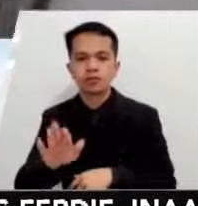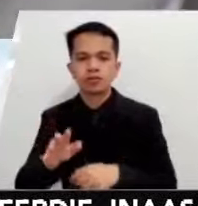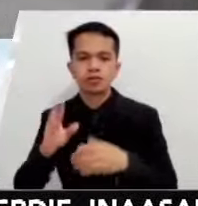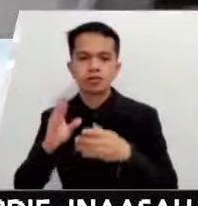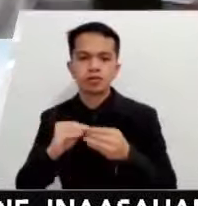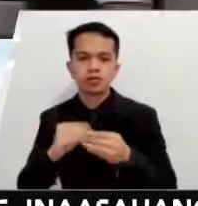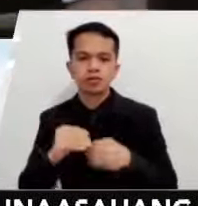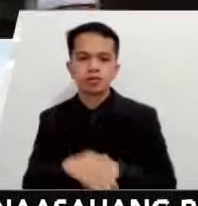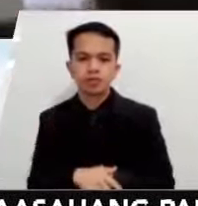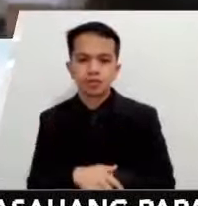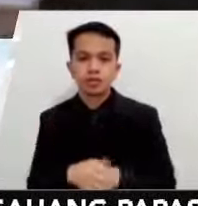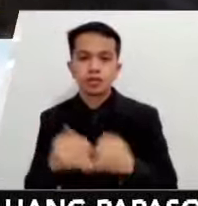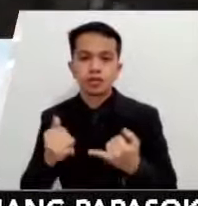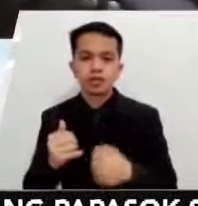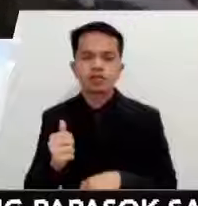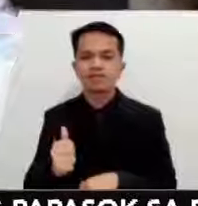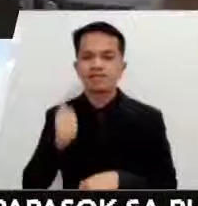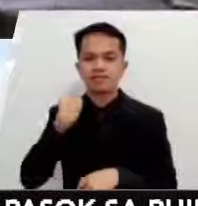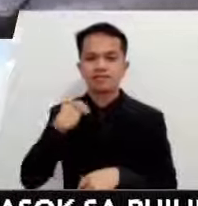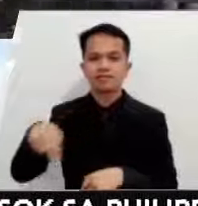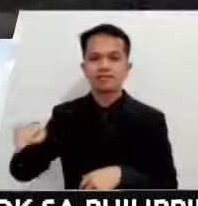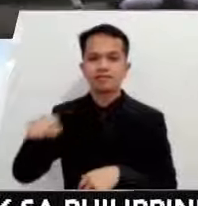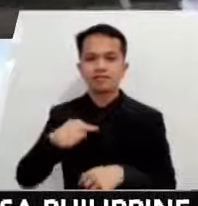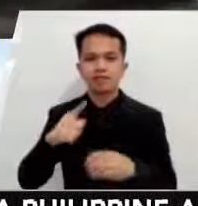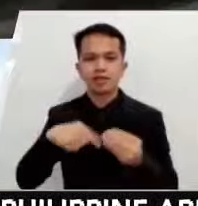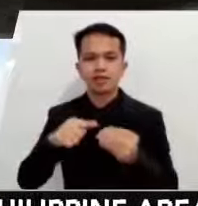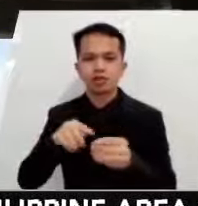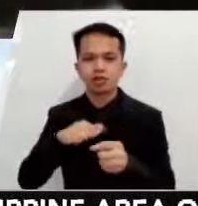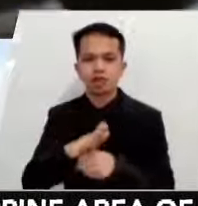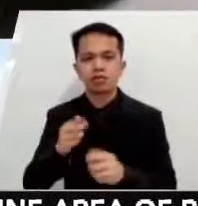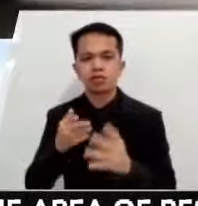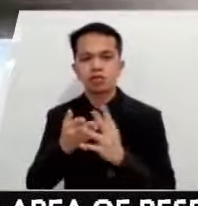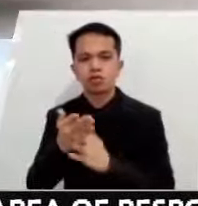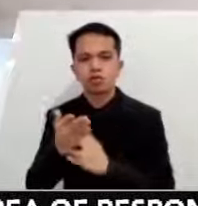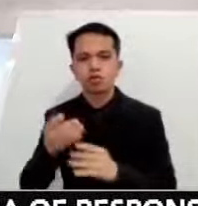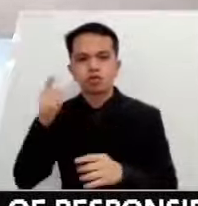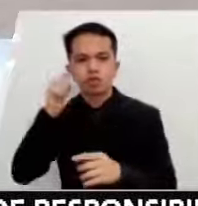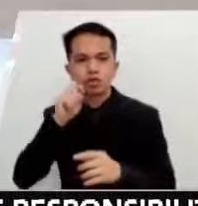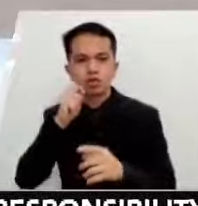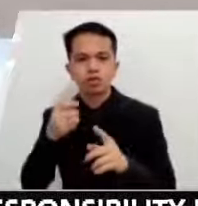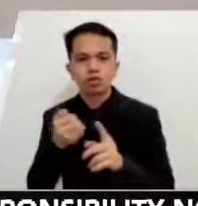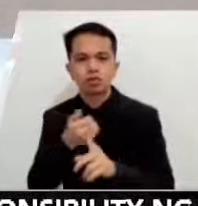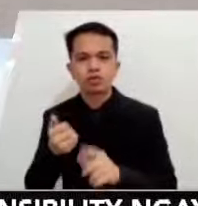pa rin po ng dalawa ang reklamong rape through sexual assault of acts of lasciviousness.